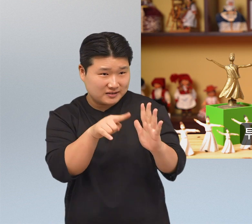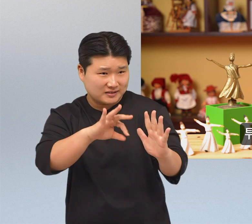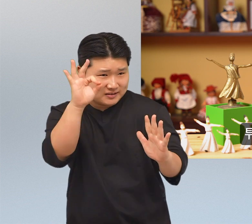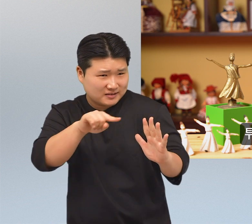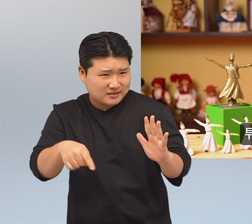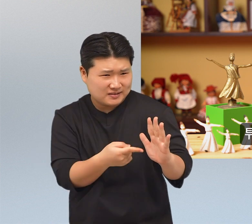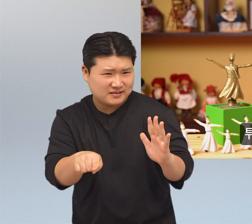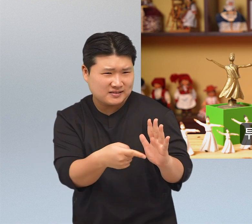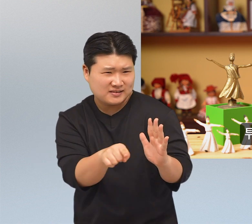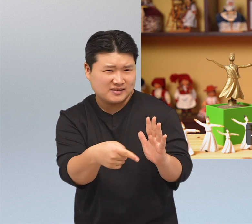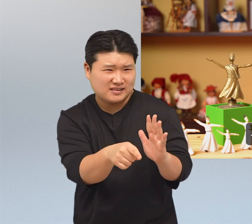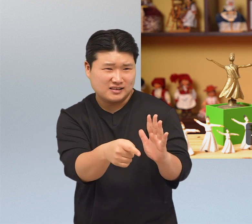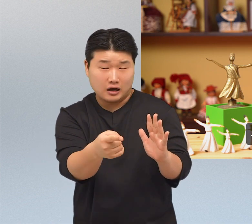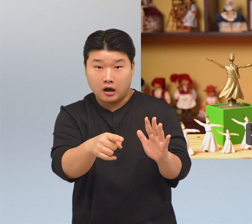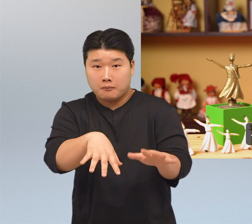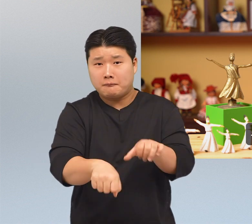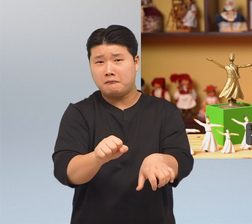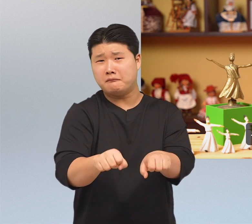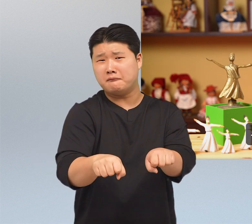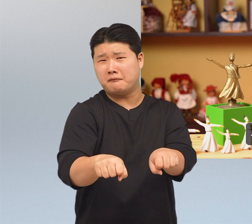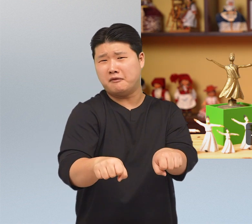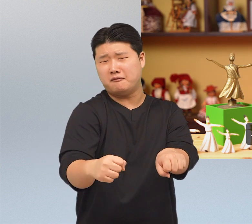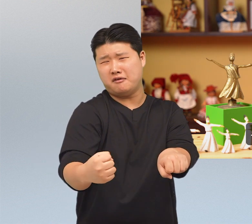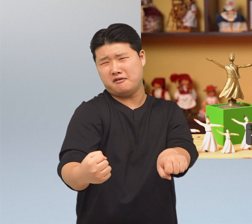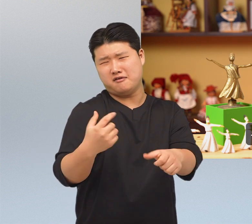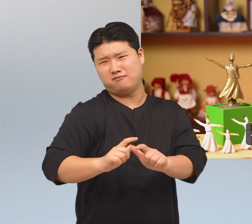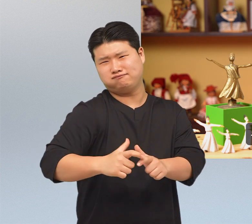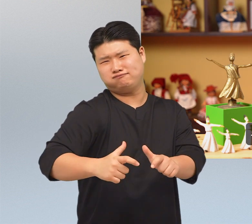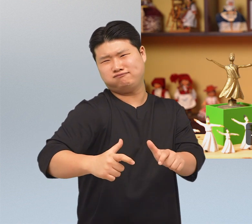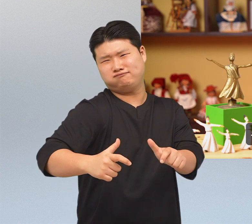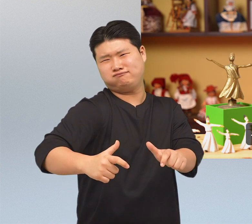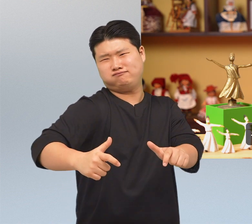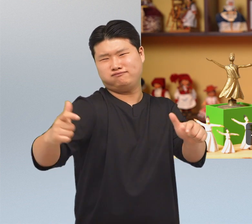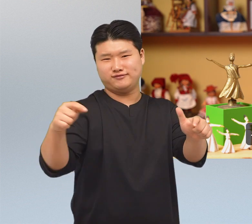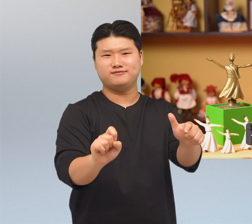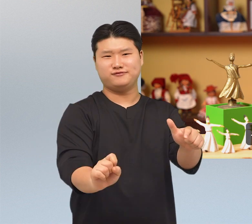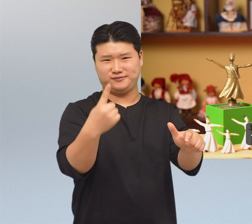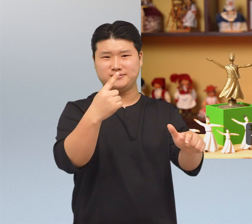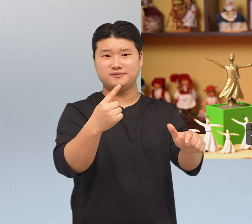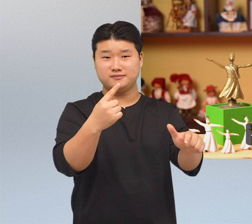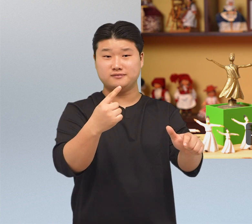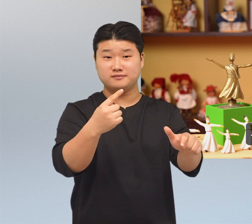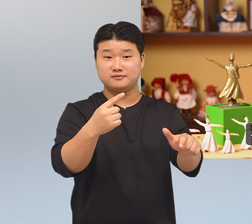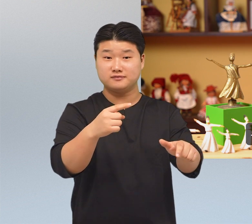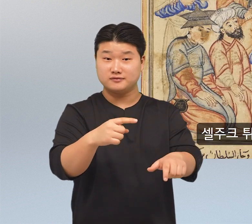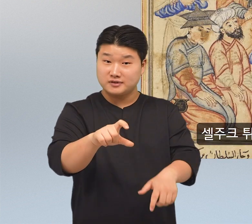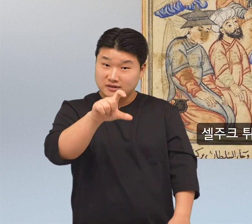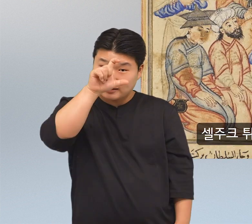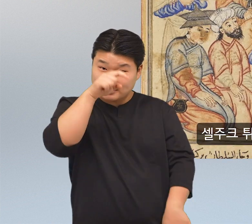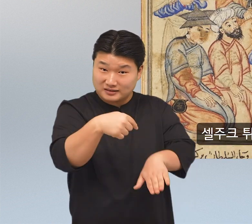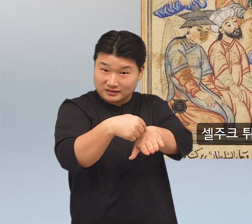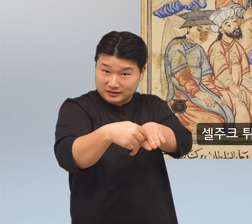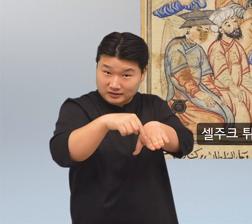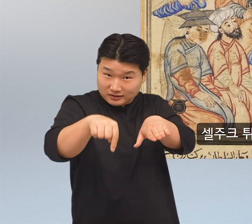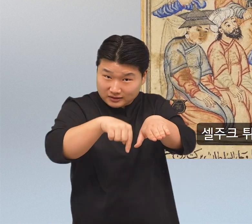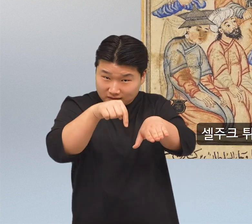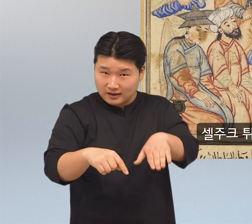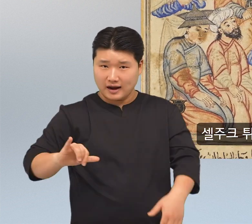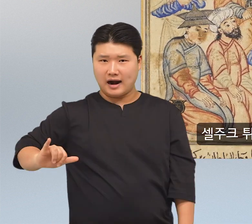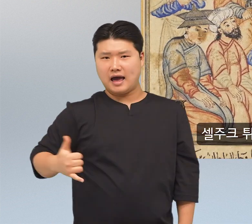튀르크족은 방목을 위해 서쪽으로 진출하면서 세력을 확장해 갔습니다.